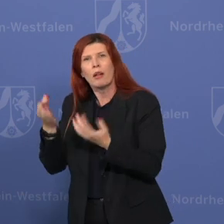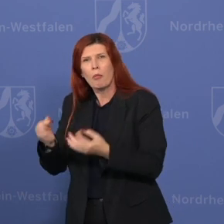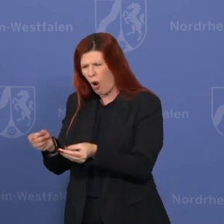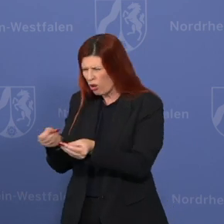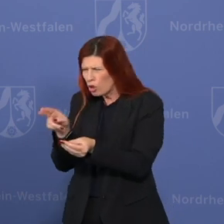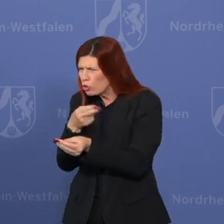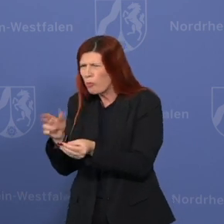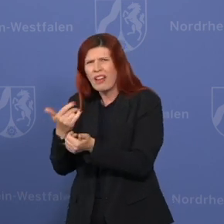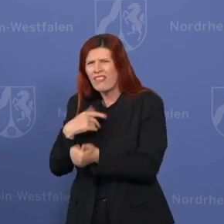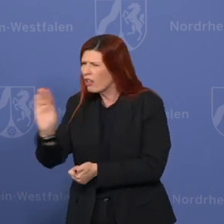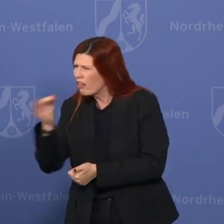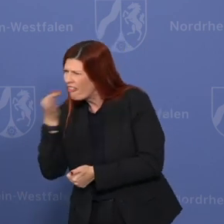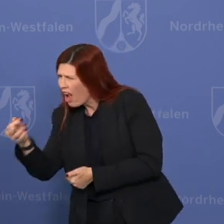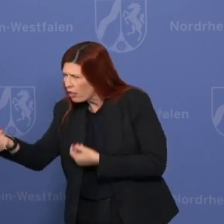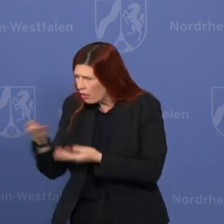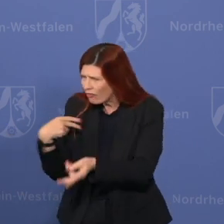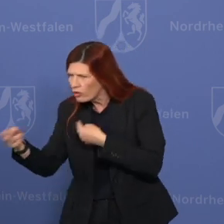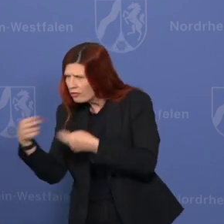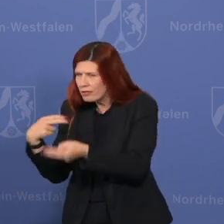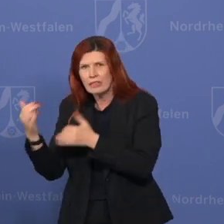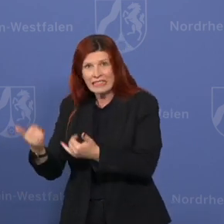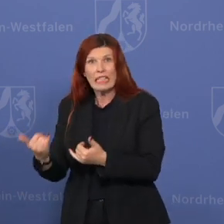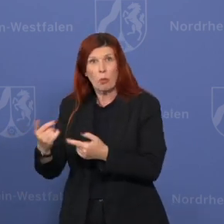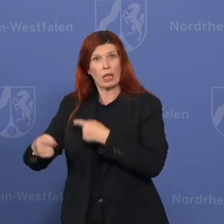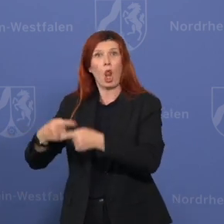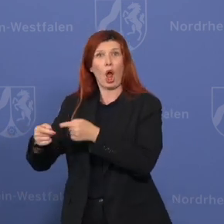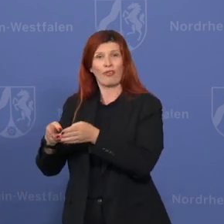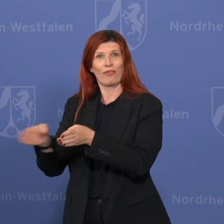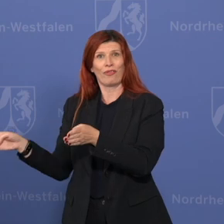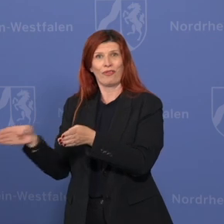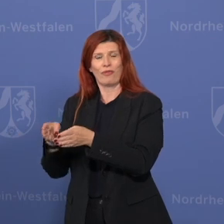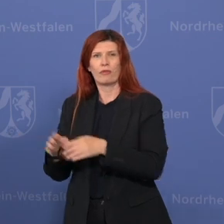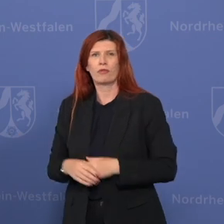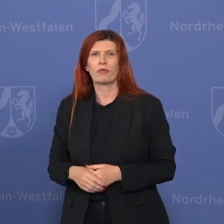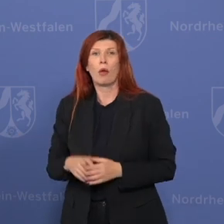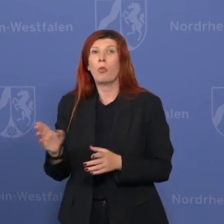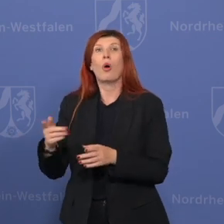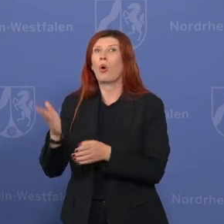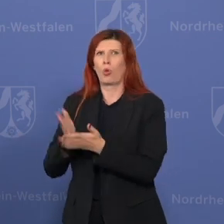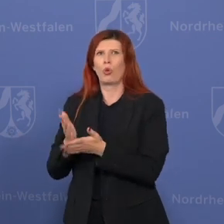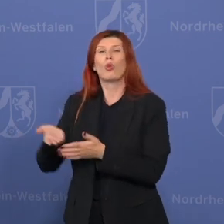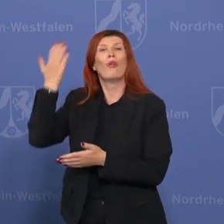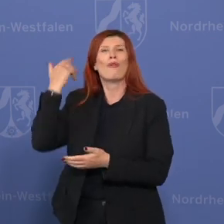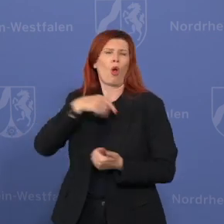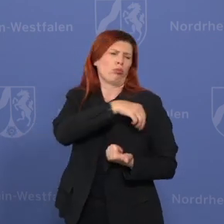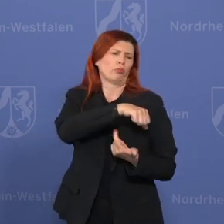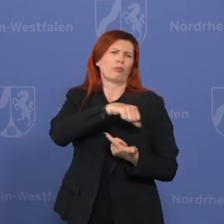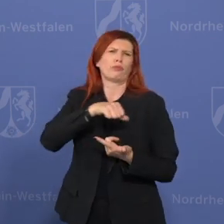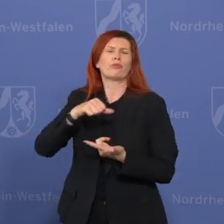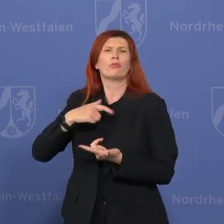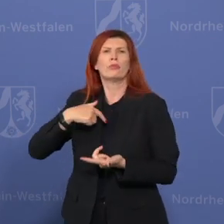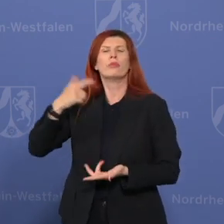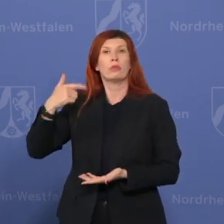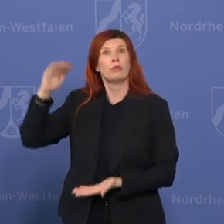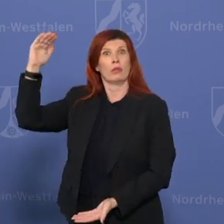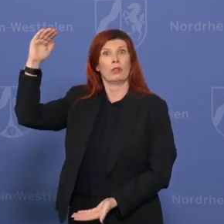der Antragsteller aufzulösen. Aber es ist, wie gesagt, deutlich geschrumpft. Wir hatten eine größere Zahl. Jetzt haben wir durch die 31.000 Auszahlungen,